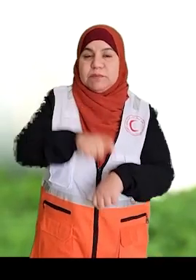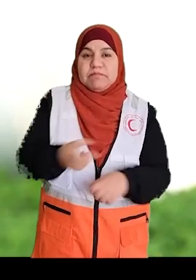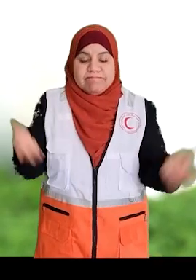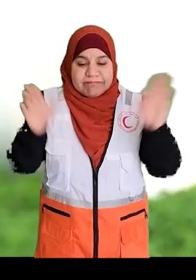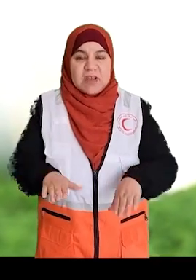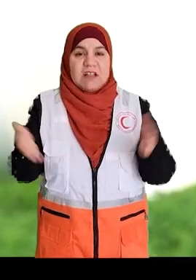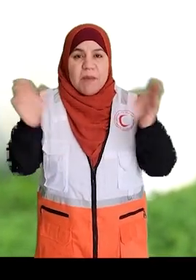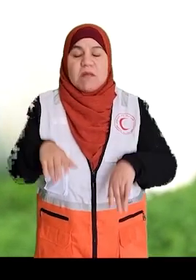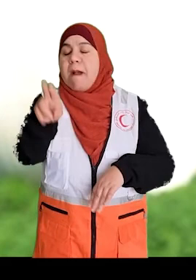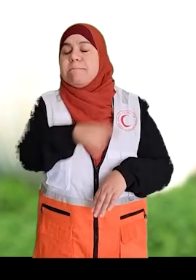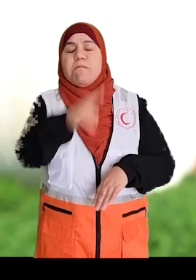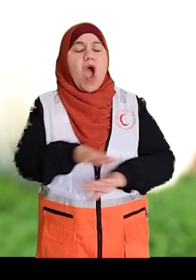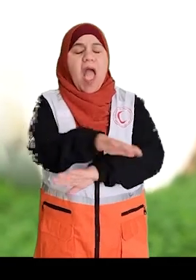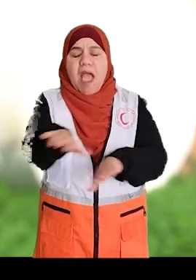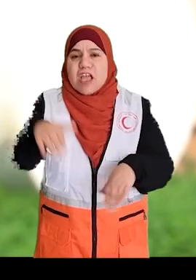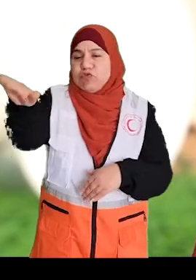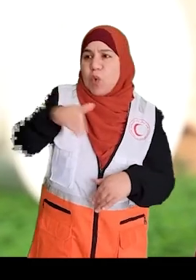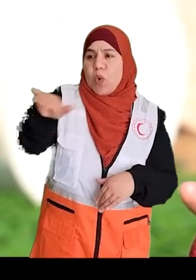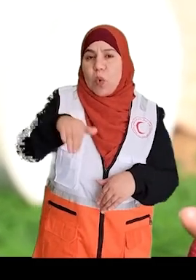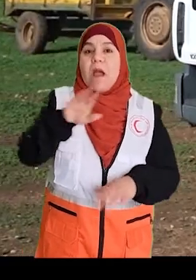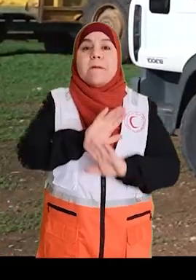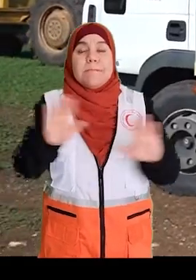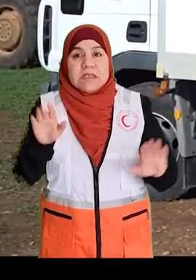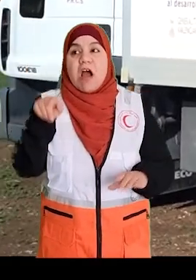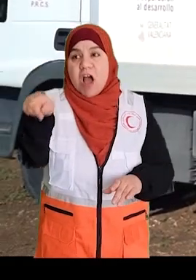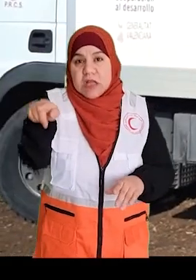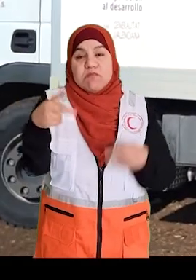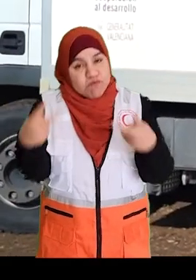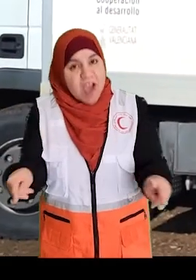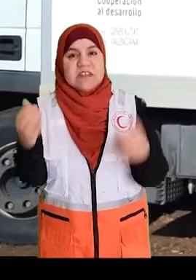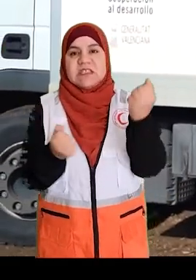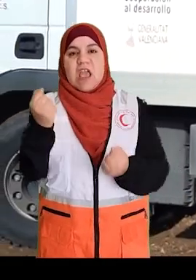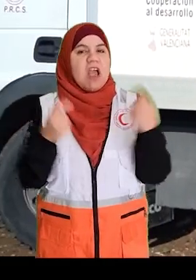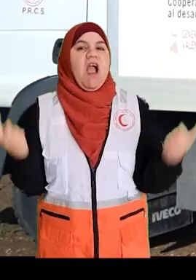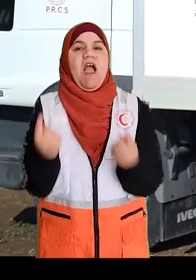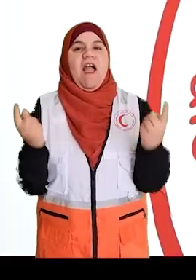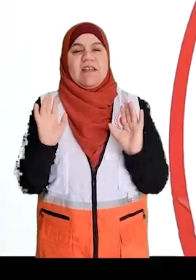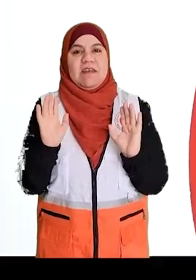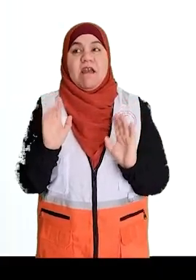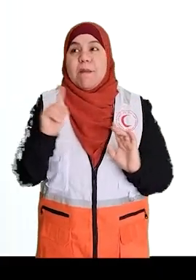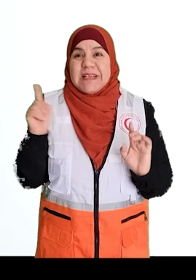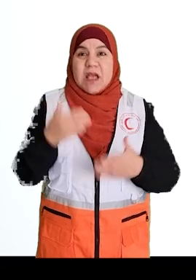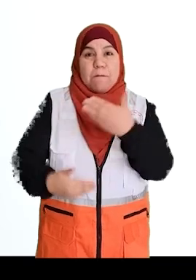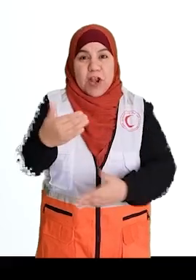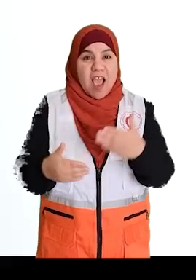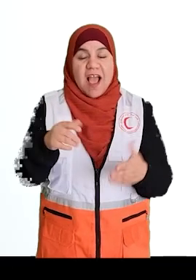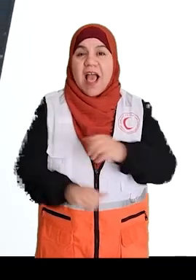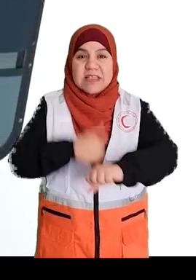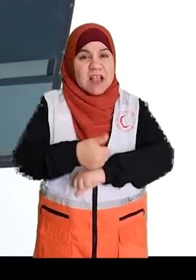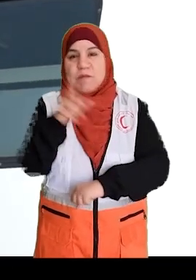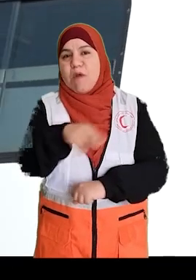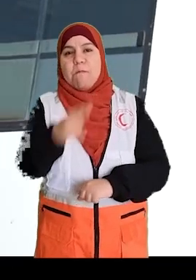لنا، ممنوع أي إشي يدخل للمنطقة هاي، يعني هسا مسموح هاي السيارة تفوت أما تبني إشي أساسي